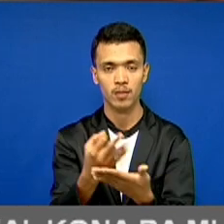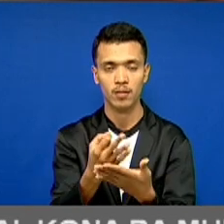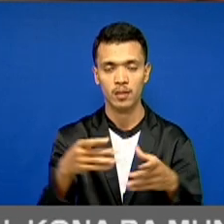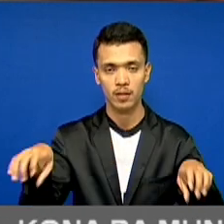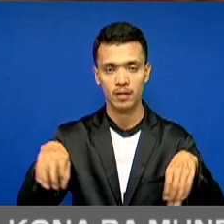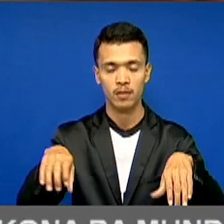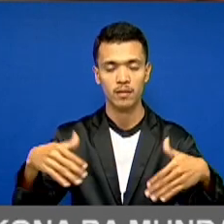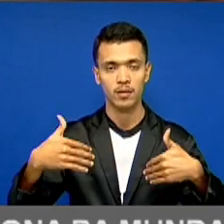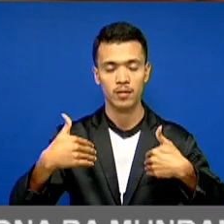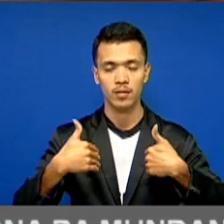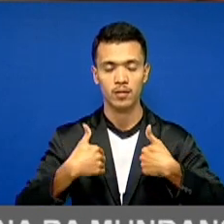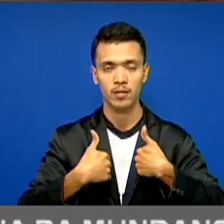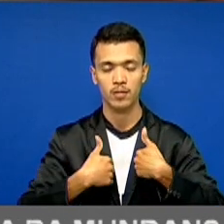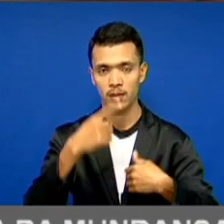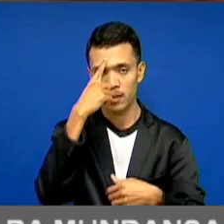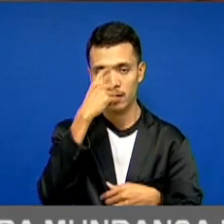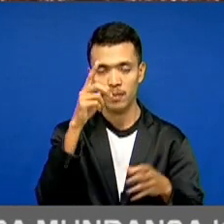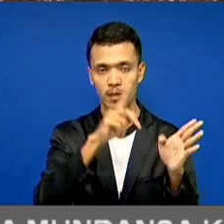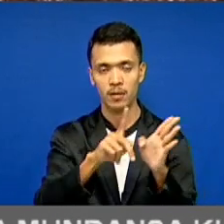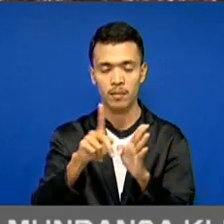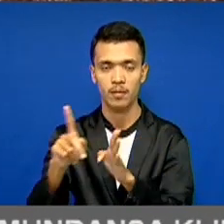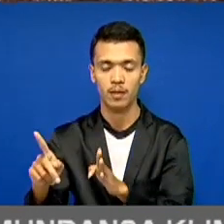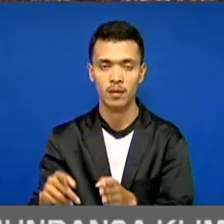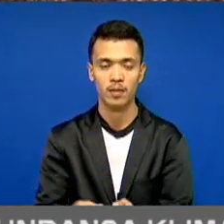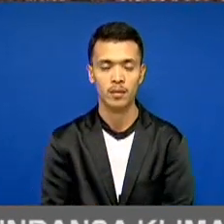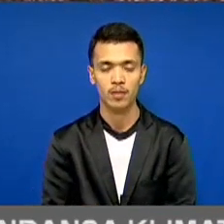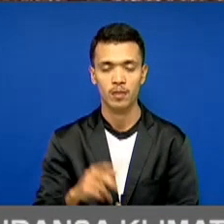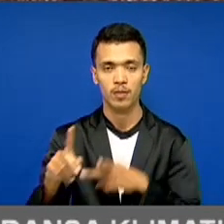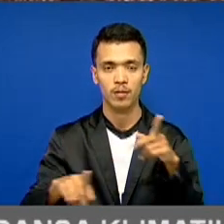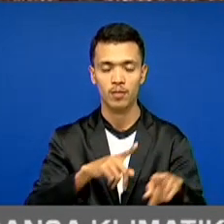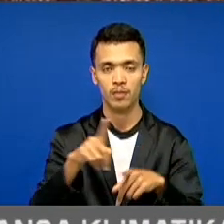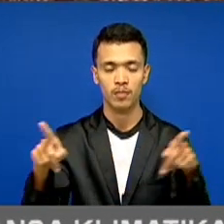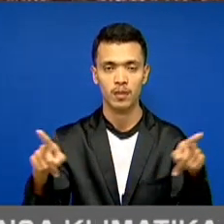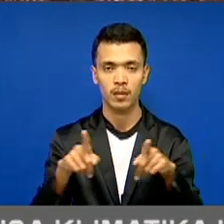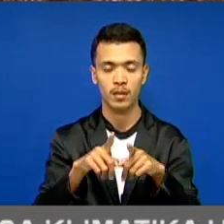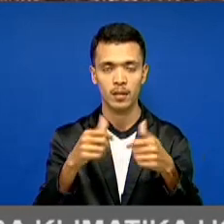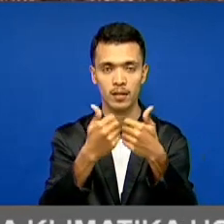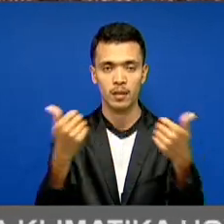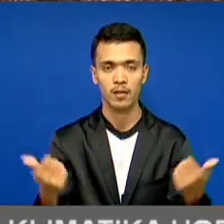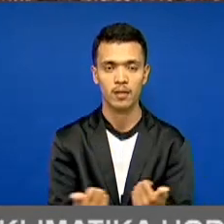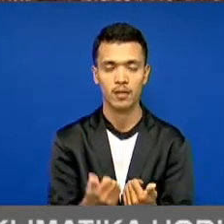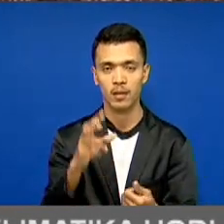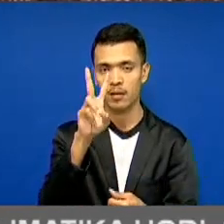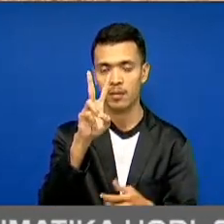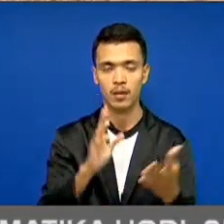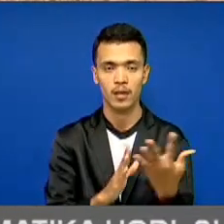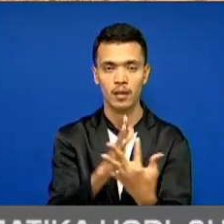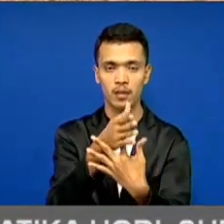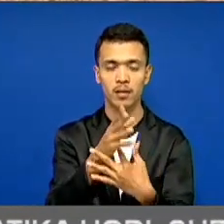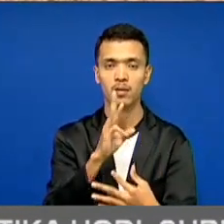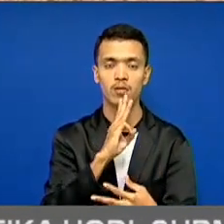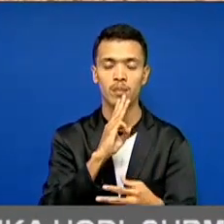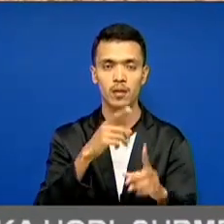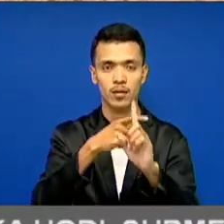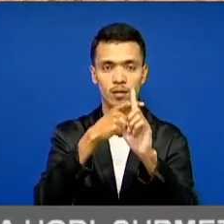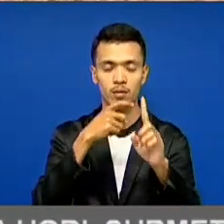ne ba tamate na iha be plano alu nia antes ne comunidade Lialeleixo no Caicido acesso bemos husi